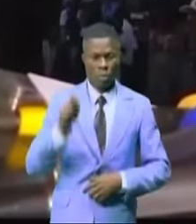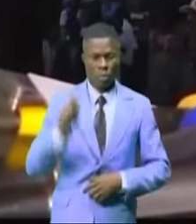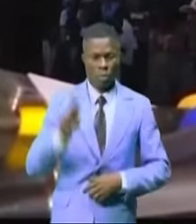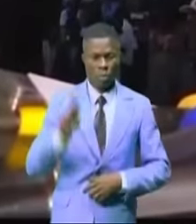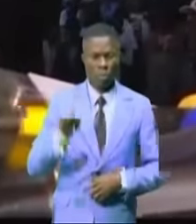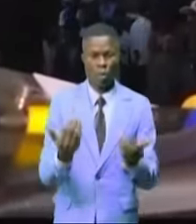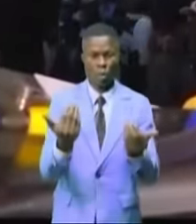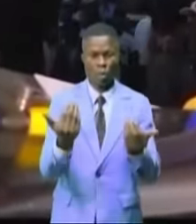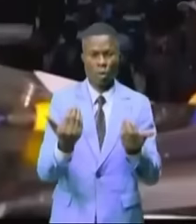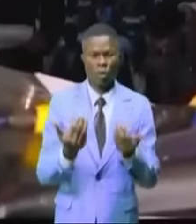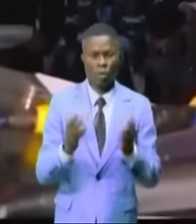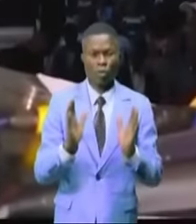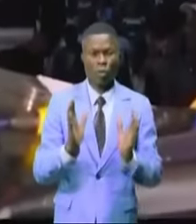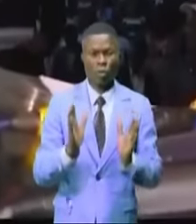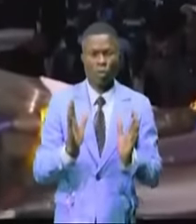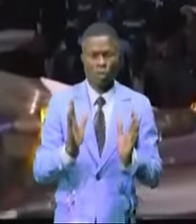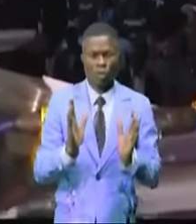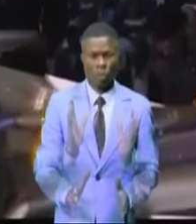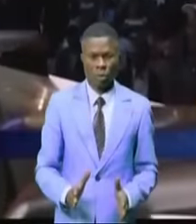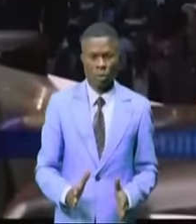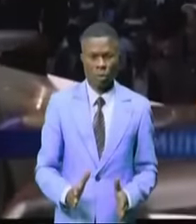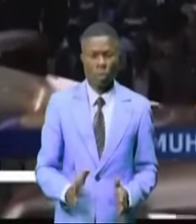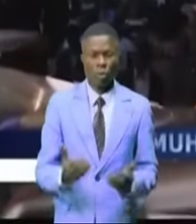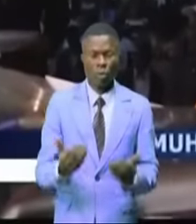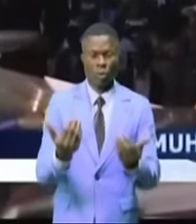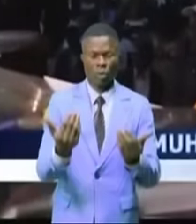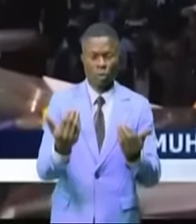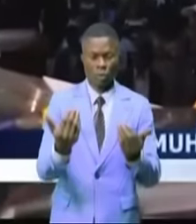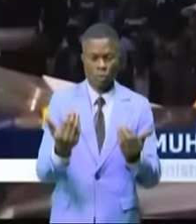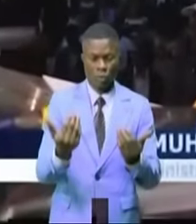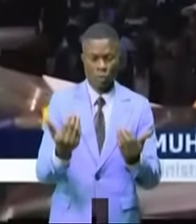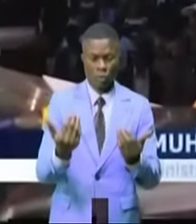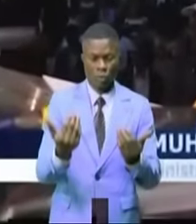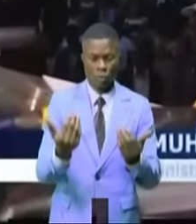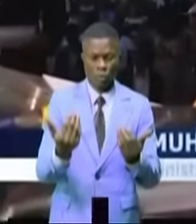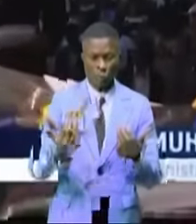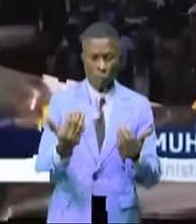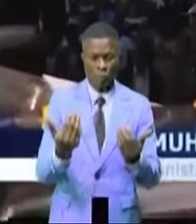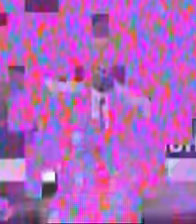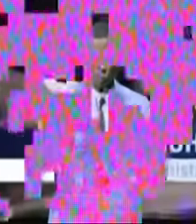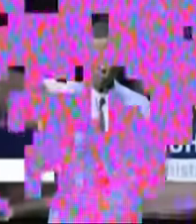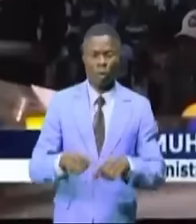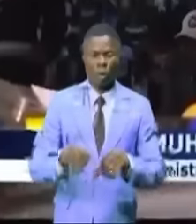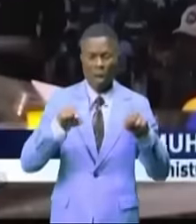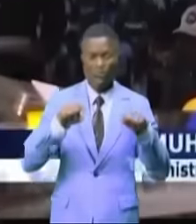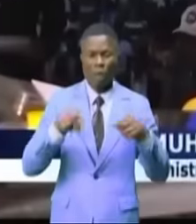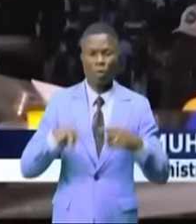étudiants volontaires. Je vous donne aussi l'occasion